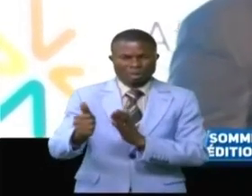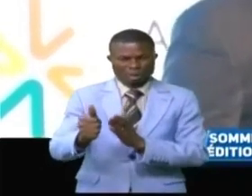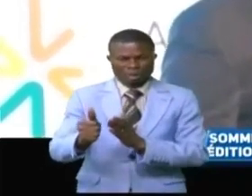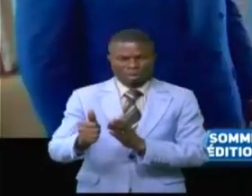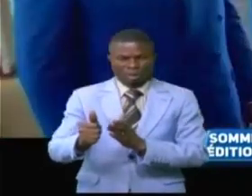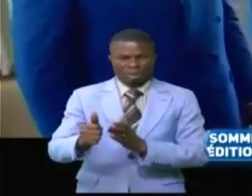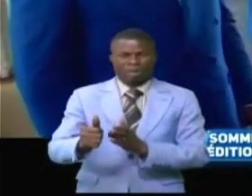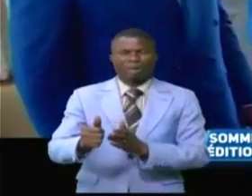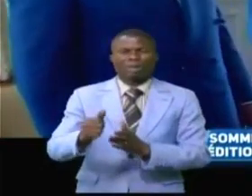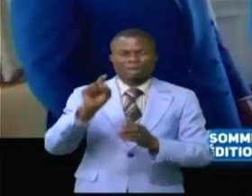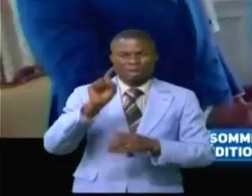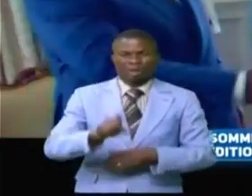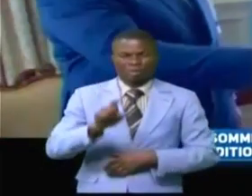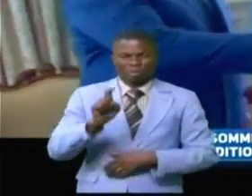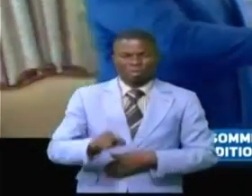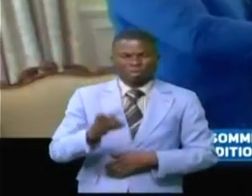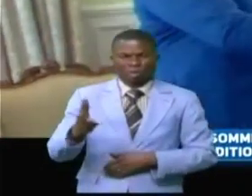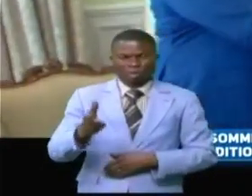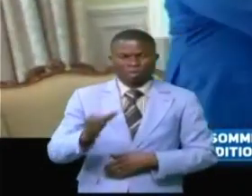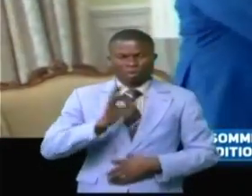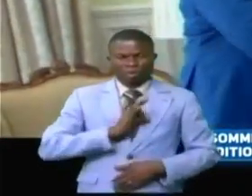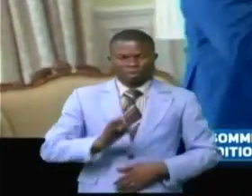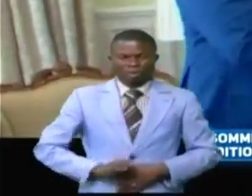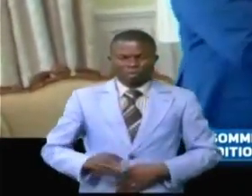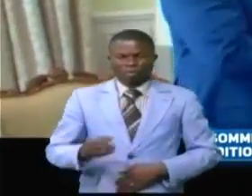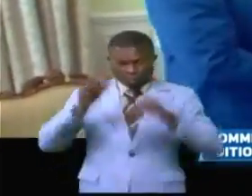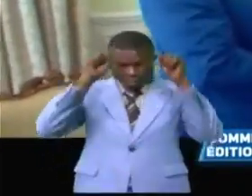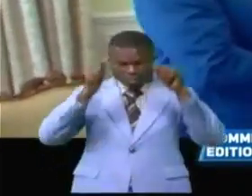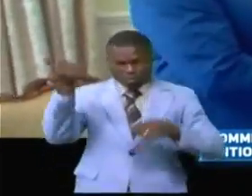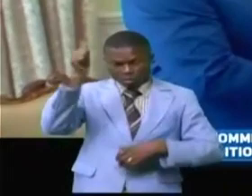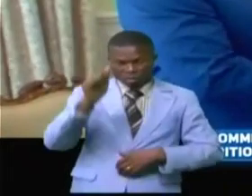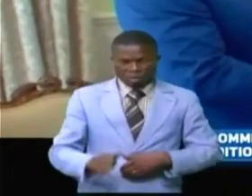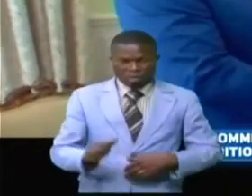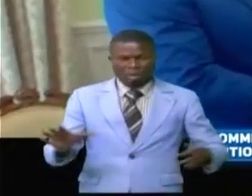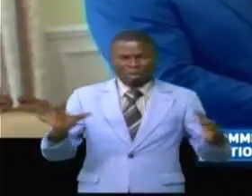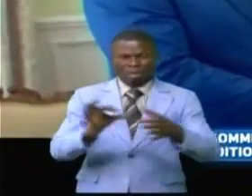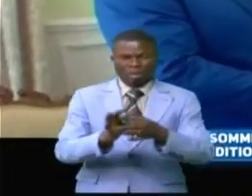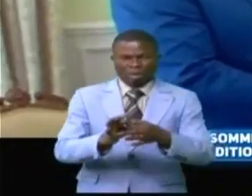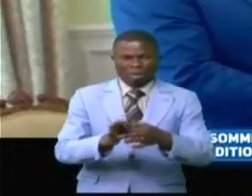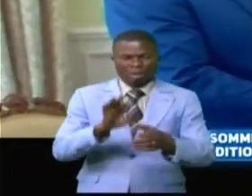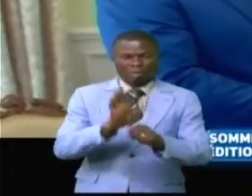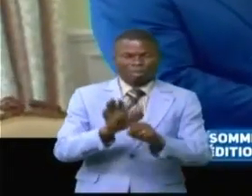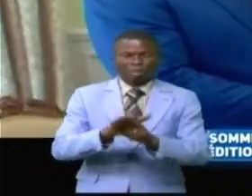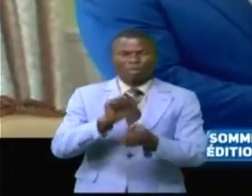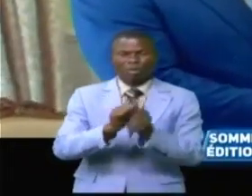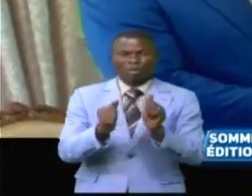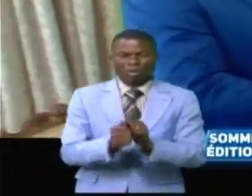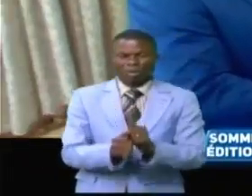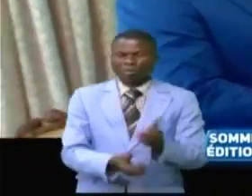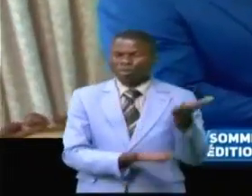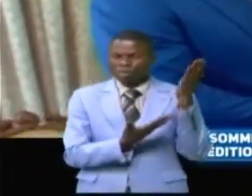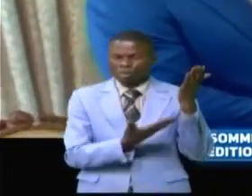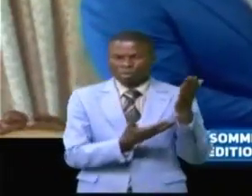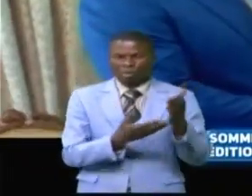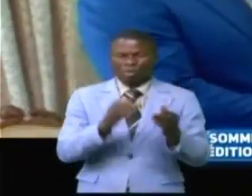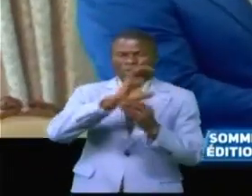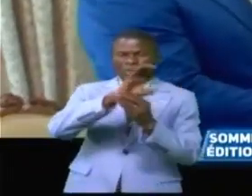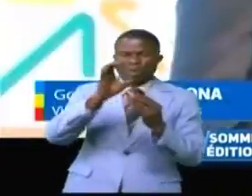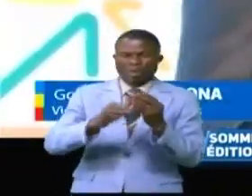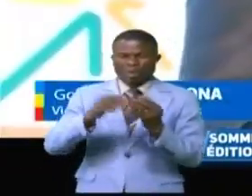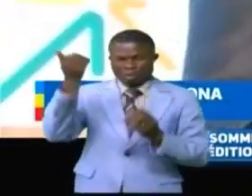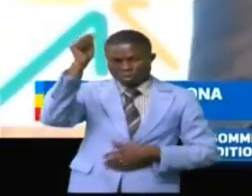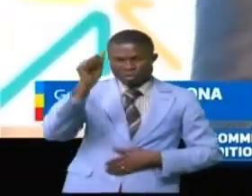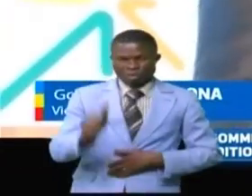de Cyril Ramaphosa et Félix Tshisekedi pour leur touche de maître sur beaucoup de questions stratégiques du continent.